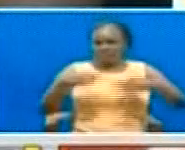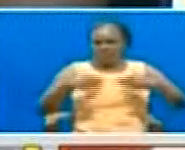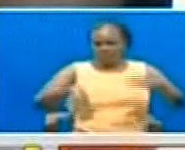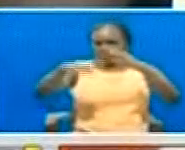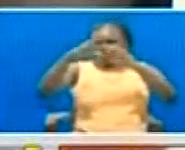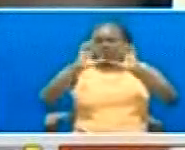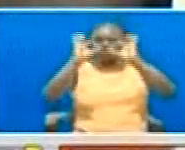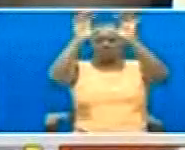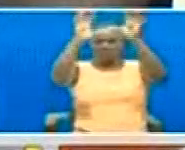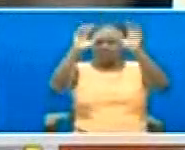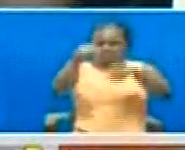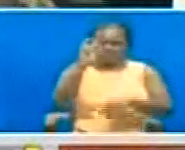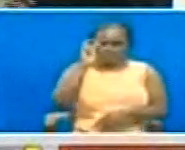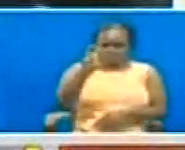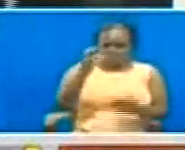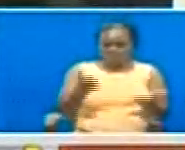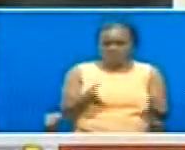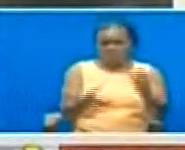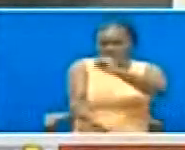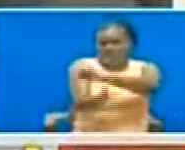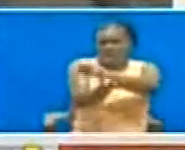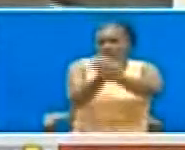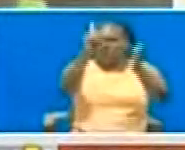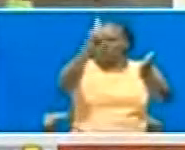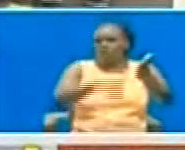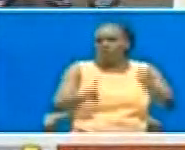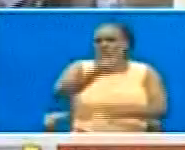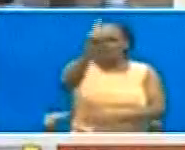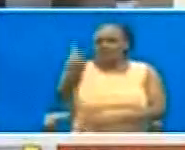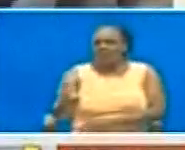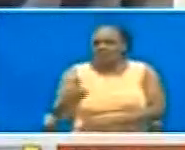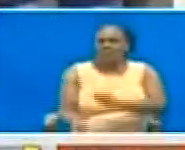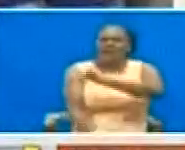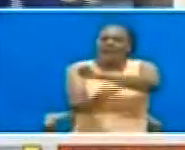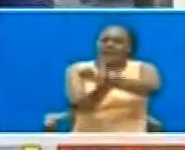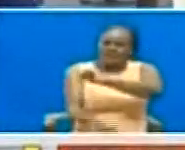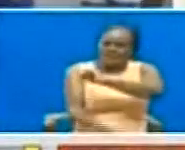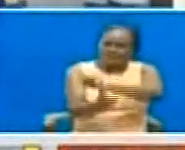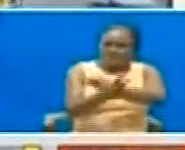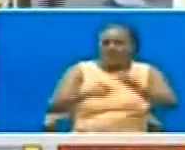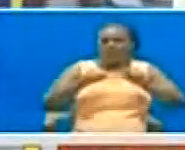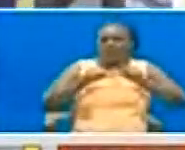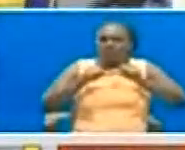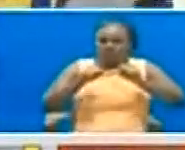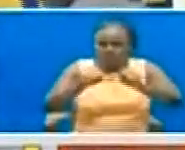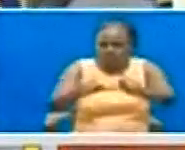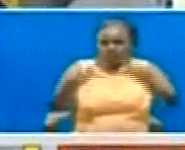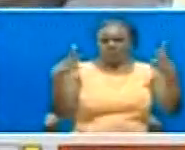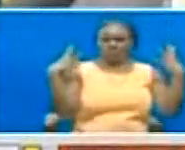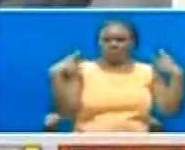nchini ambao wanakutazama, wasia wako ni upi? Advice yako pengine. Advice ni tuendelee kutrain